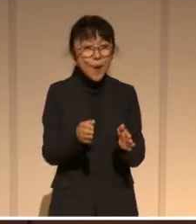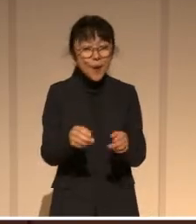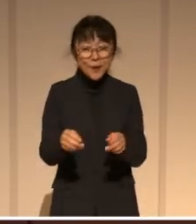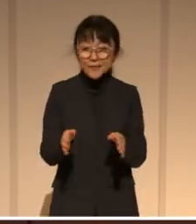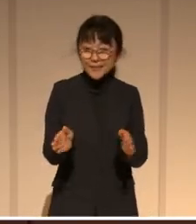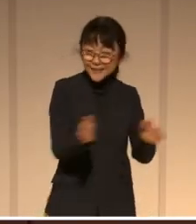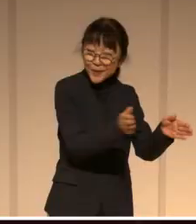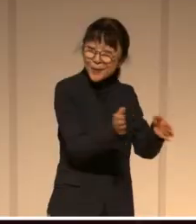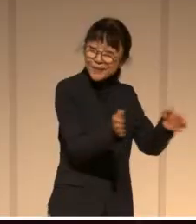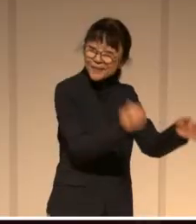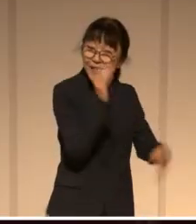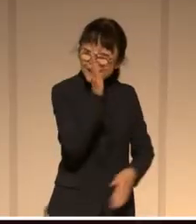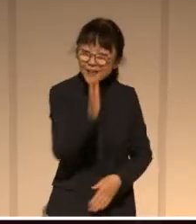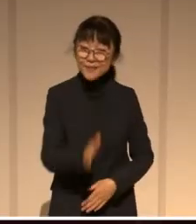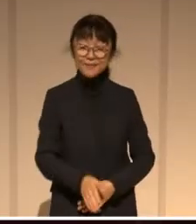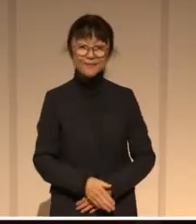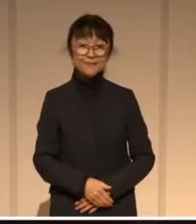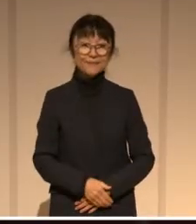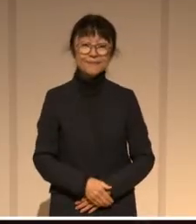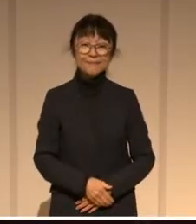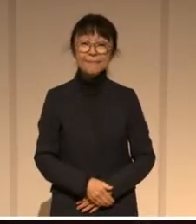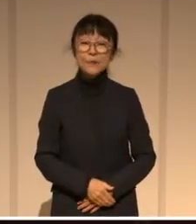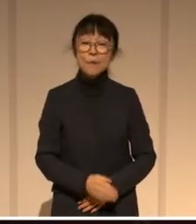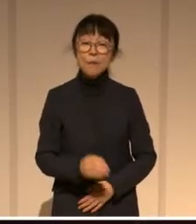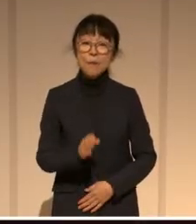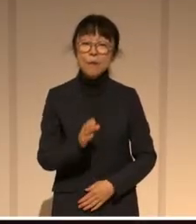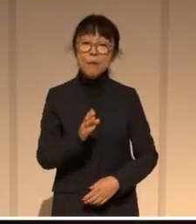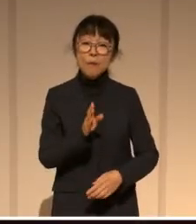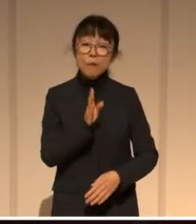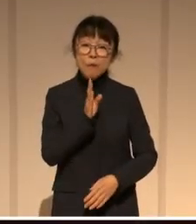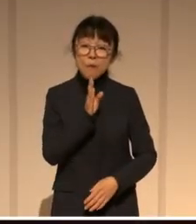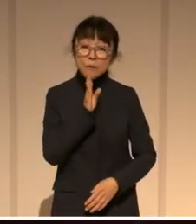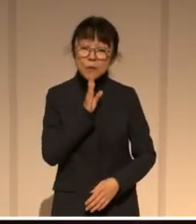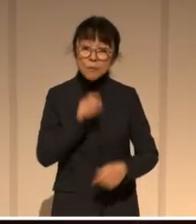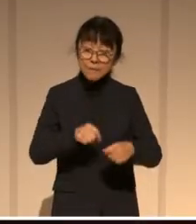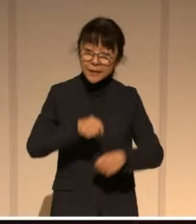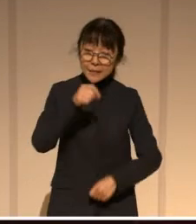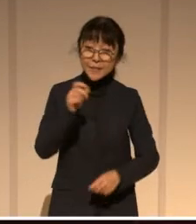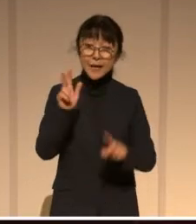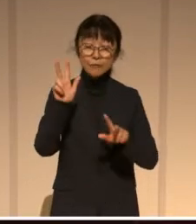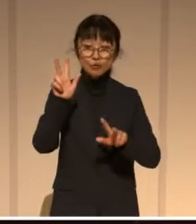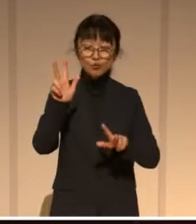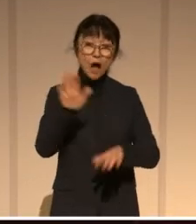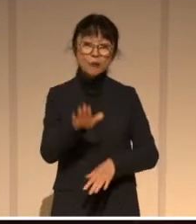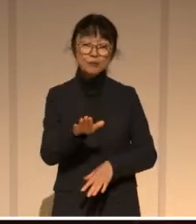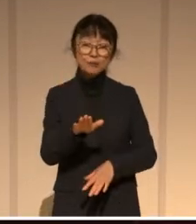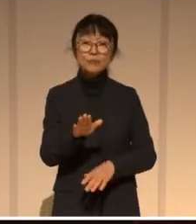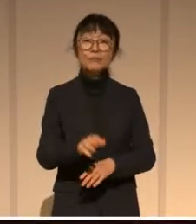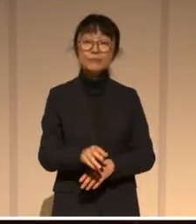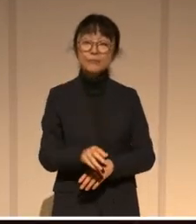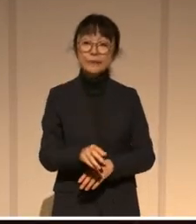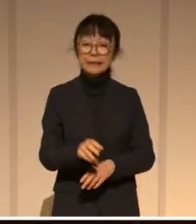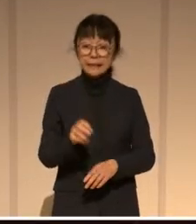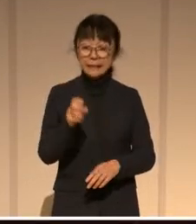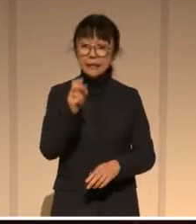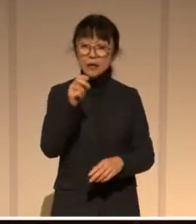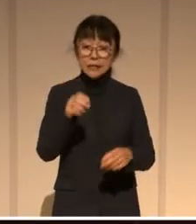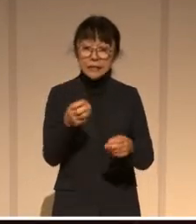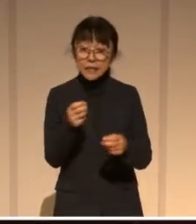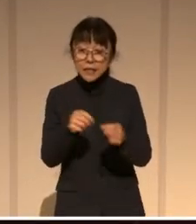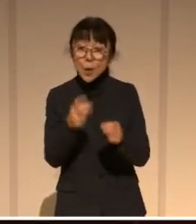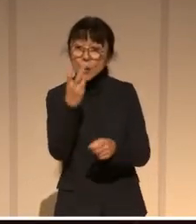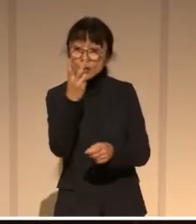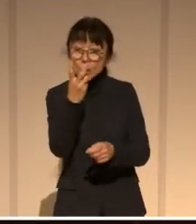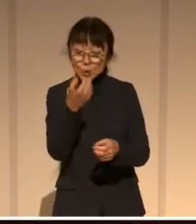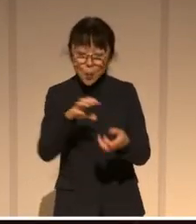言いますってあの本来のボッチャというのは放ったりもしくはまあにチームでそれぞれ2色のボールを投げ合って